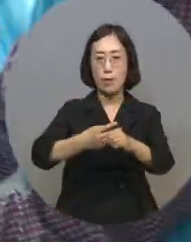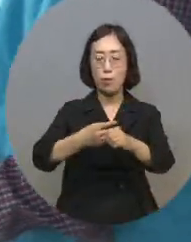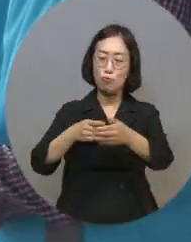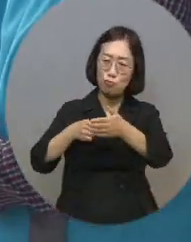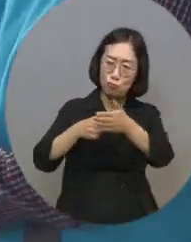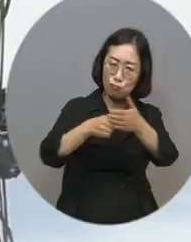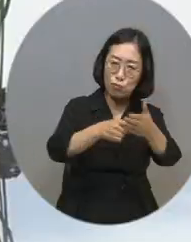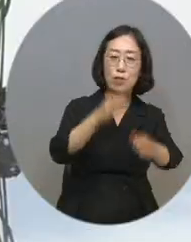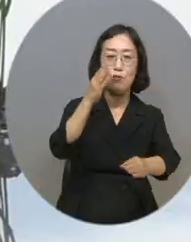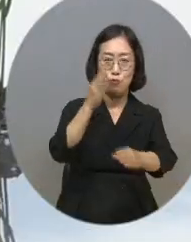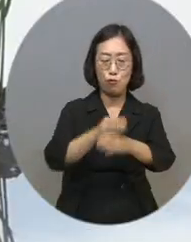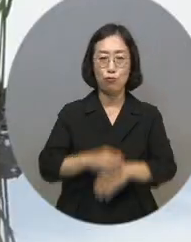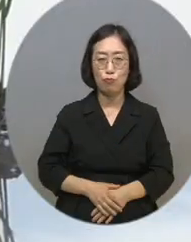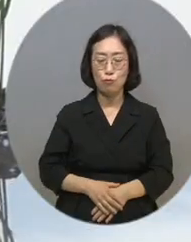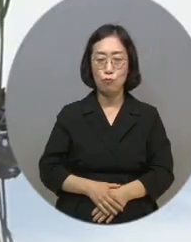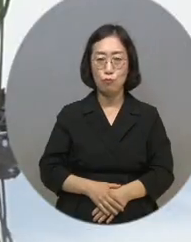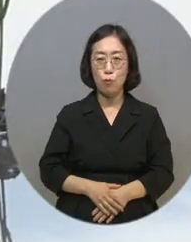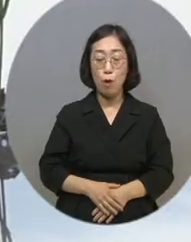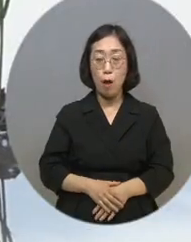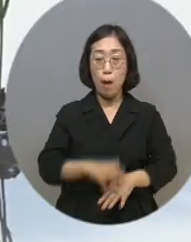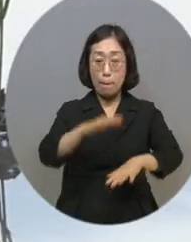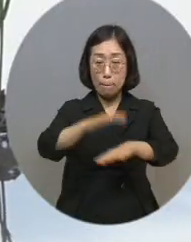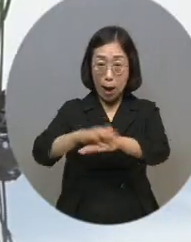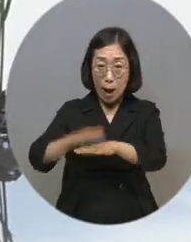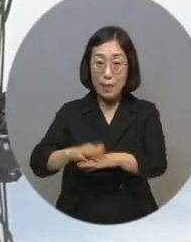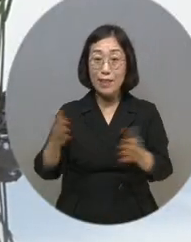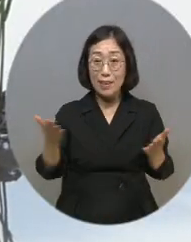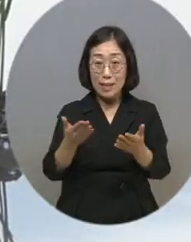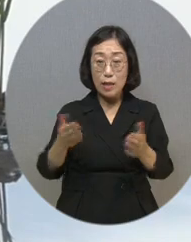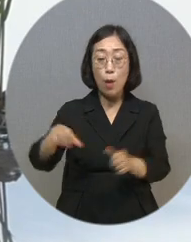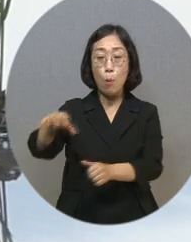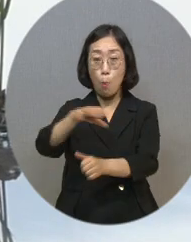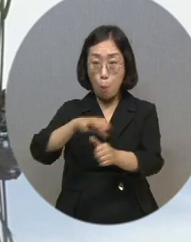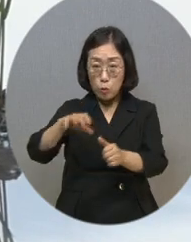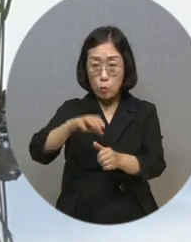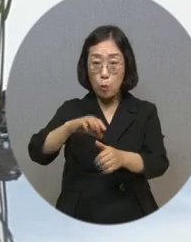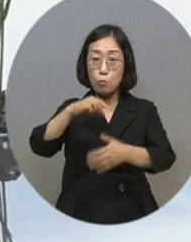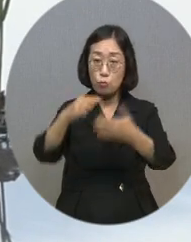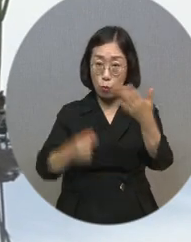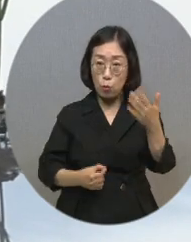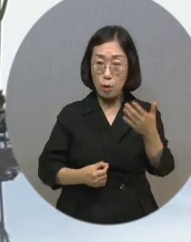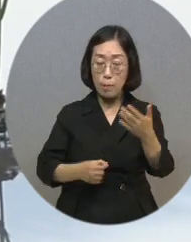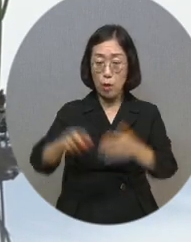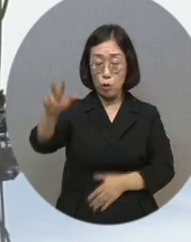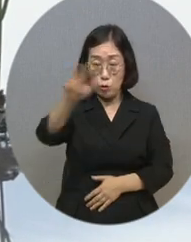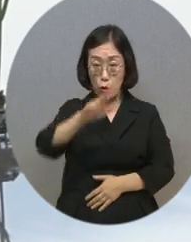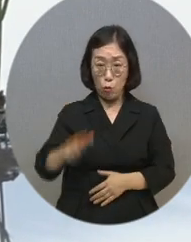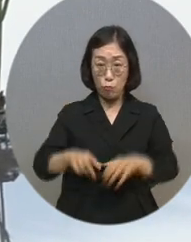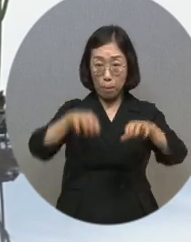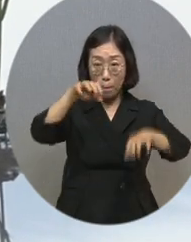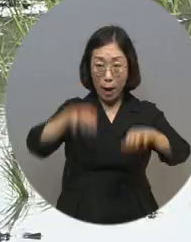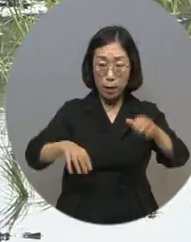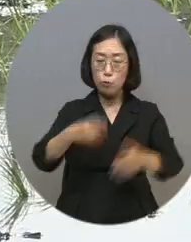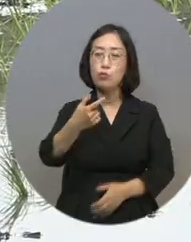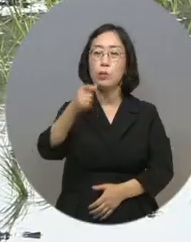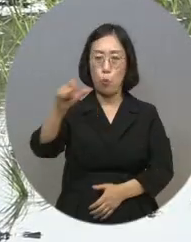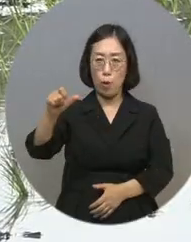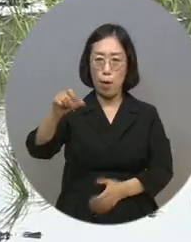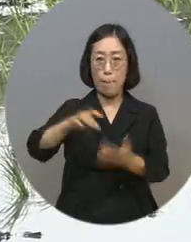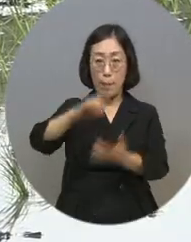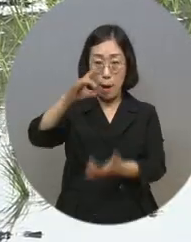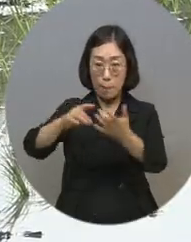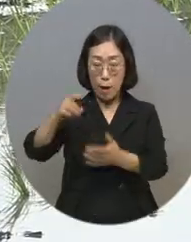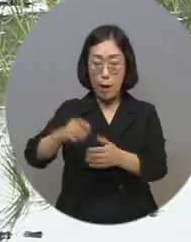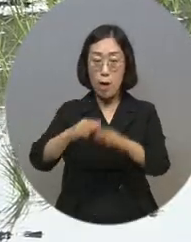있습니다. 현재 농업 환경 보전 프로그램은 전국 65개 마을이 운영 중이며